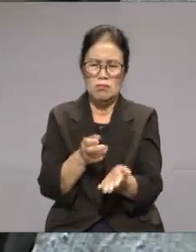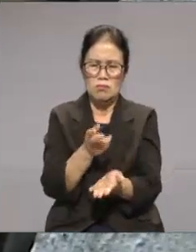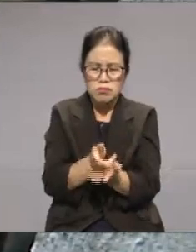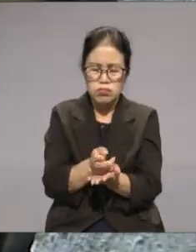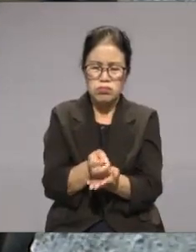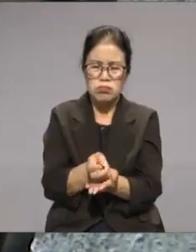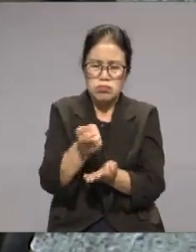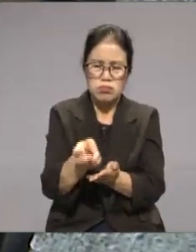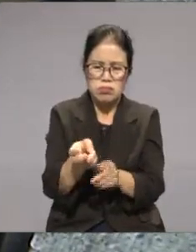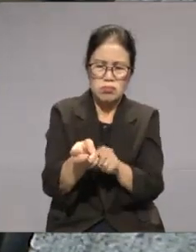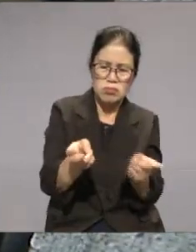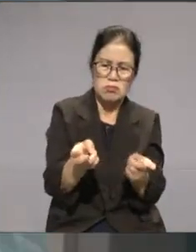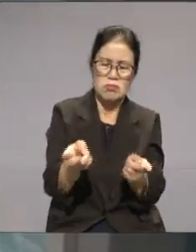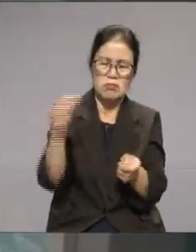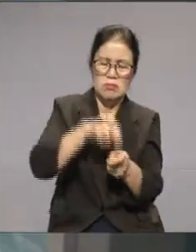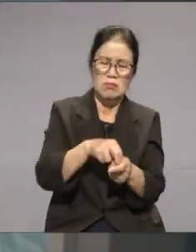약간은 지연될 수도 있습니다.